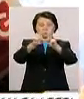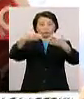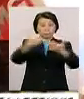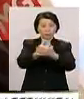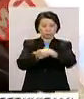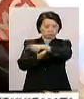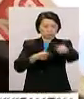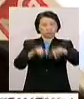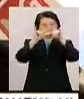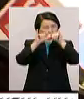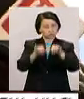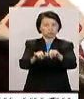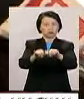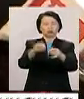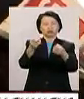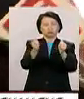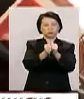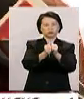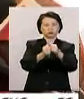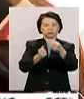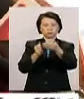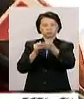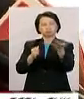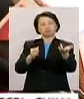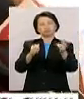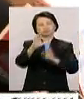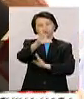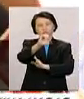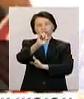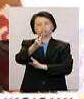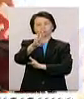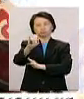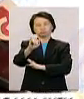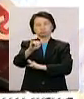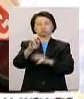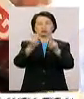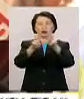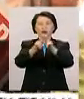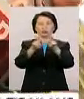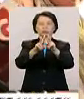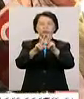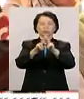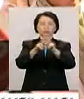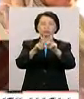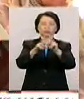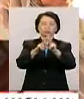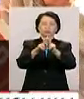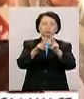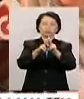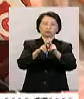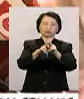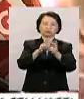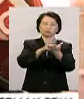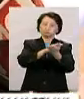ini dikekalkan dengan ciri-ciri kampung tradisi tetapi dengan keadaan yang lebih bersih, keadaan yang